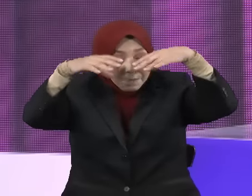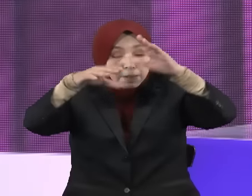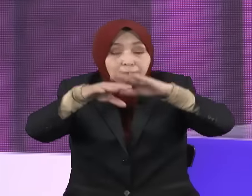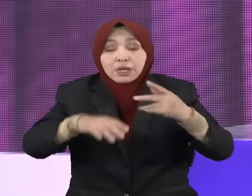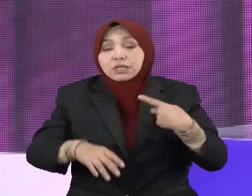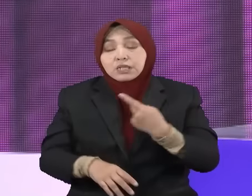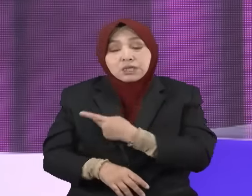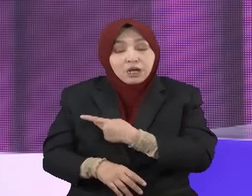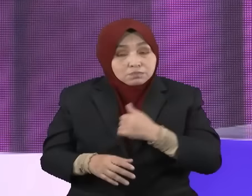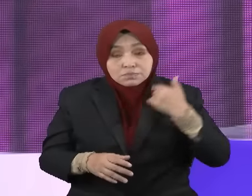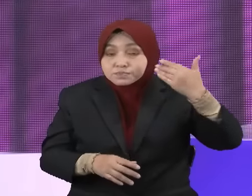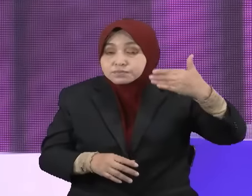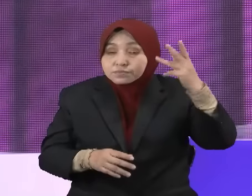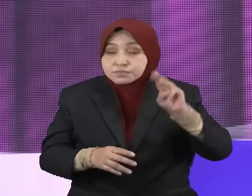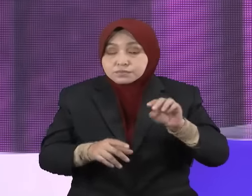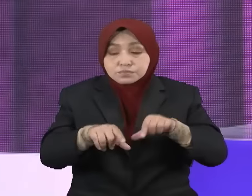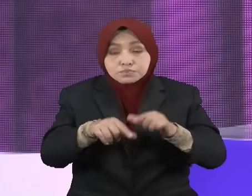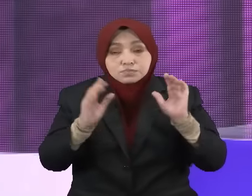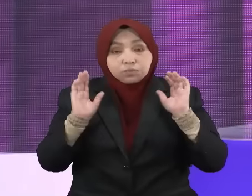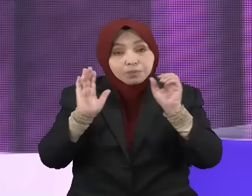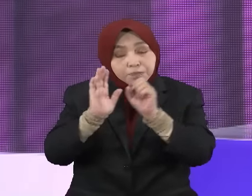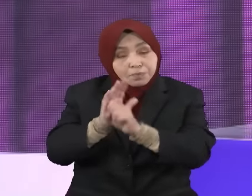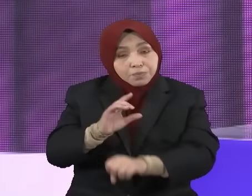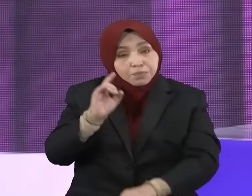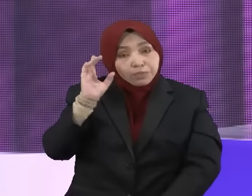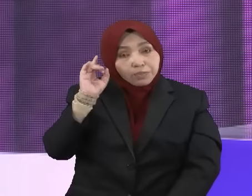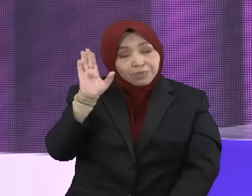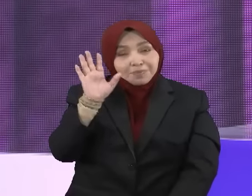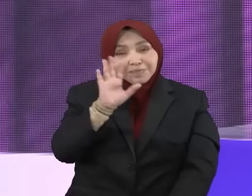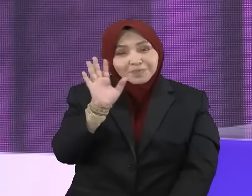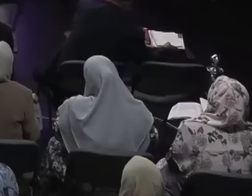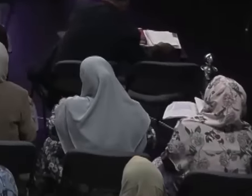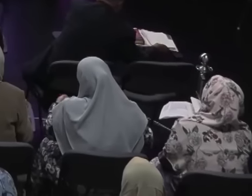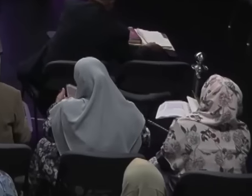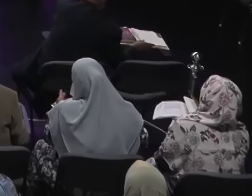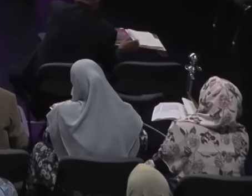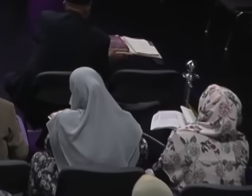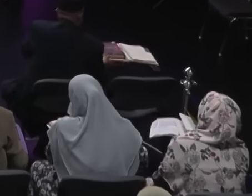ikuti dalam episod akan datang My Quran Time, Quran Salat Infaq, insyaAllah.